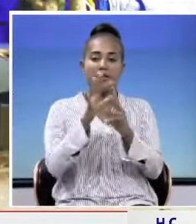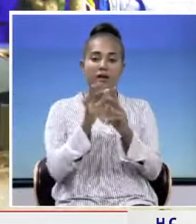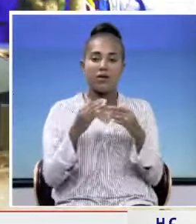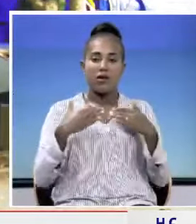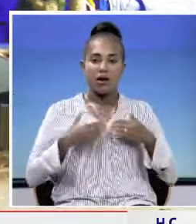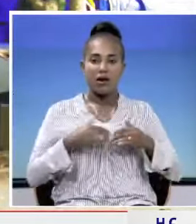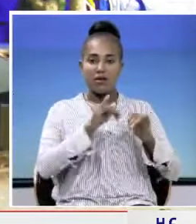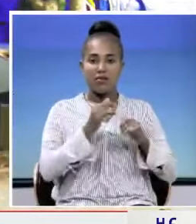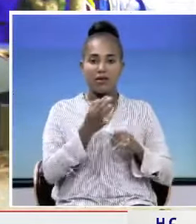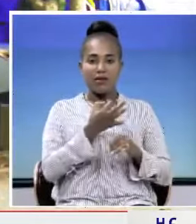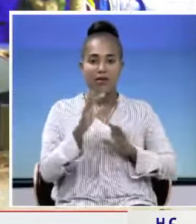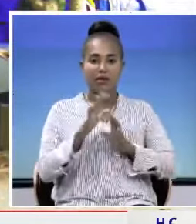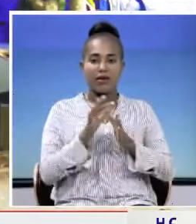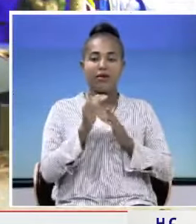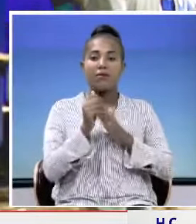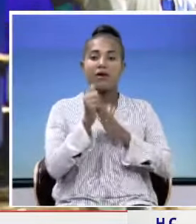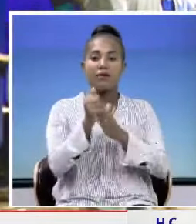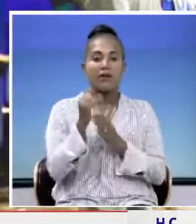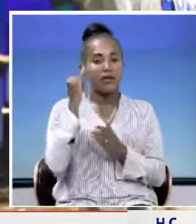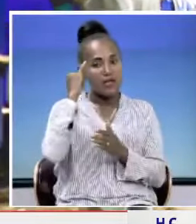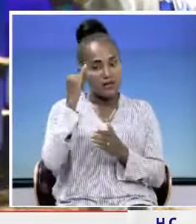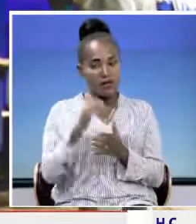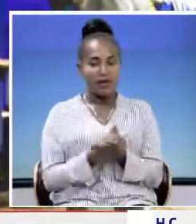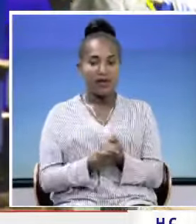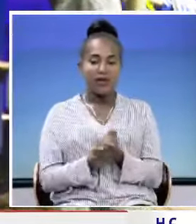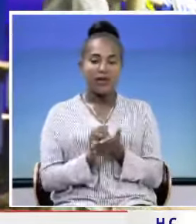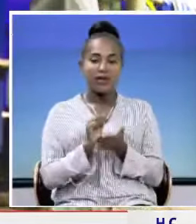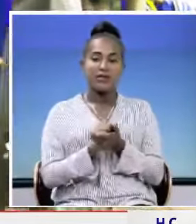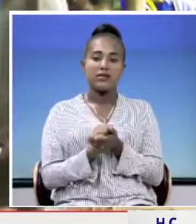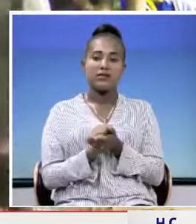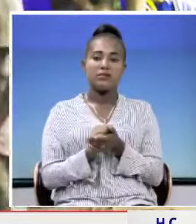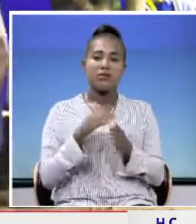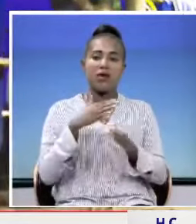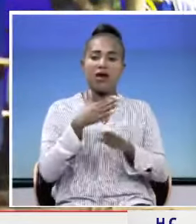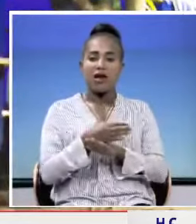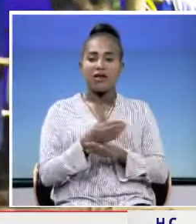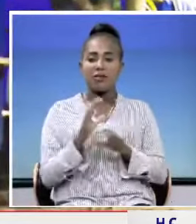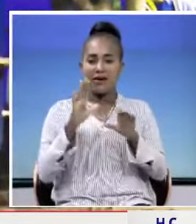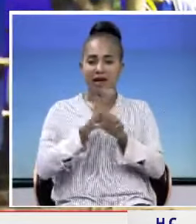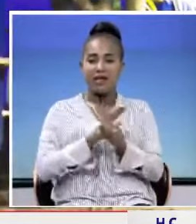አካል ደግሞ በደንብ አጎ ይመራና ብረና አስባለን። ደግሞ ተንግዲው ያለው ይበቃናል።